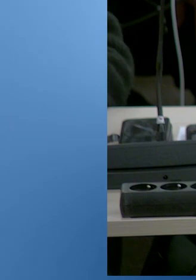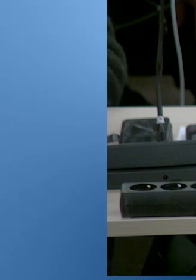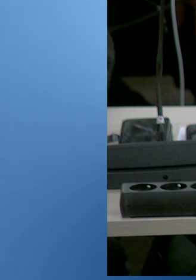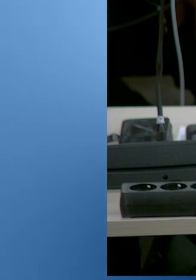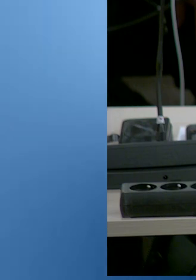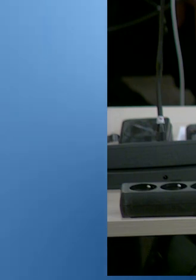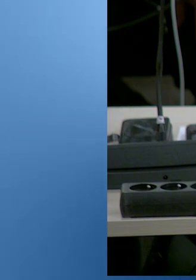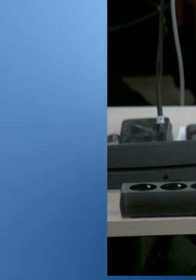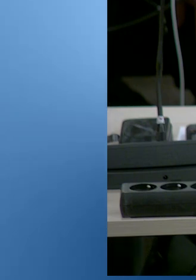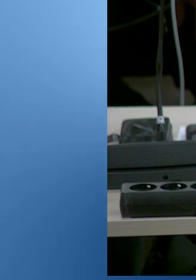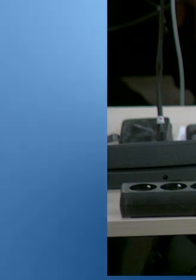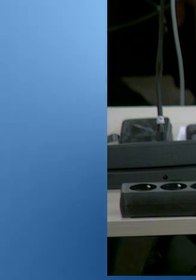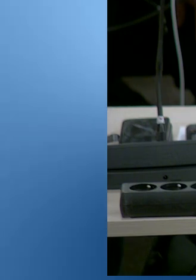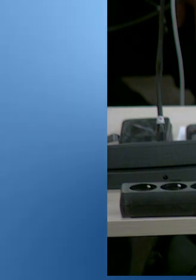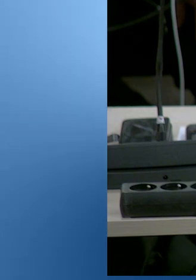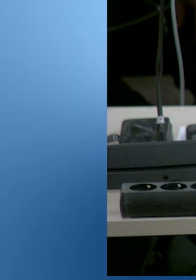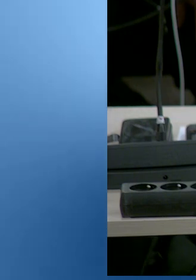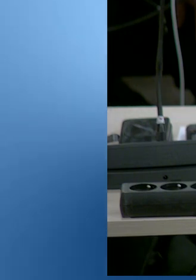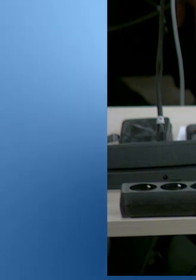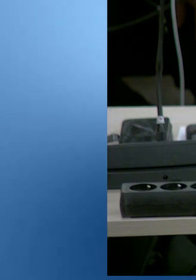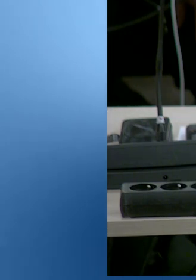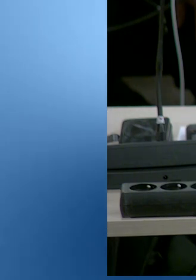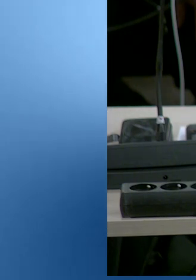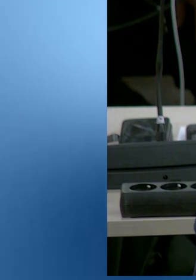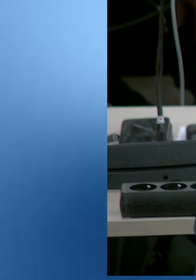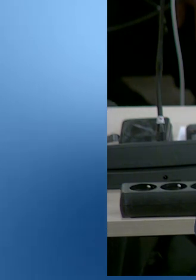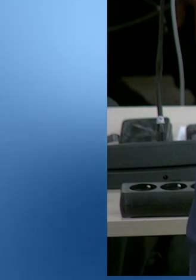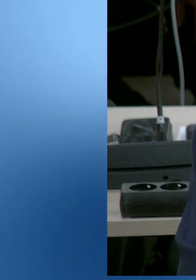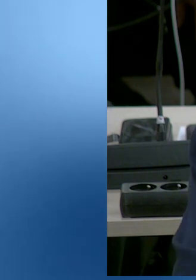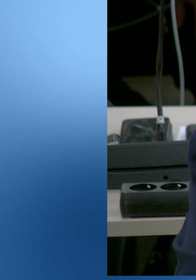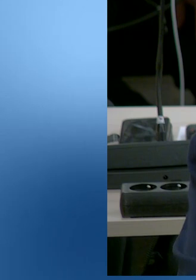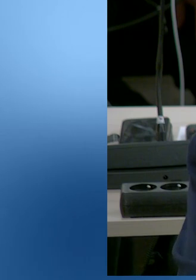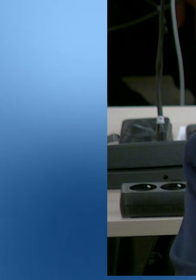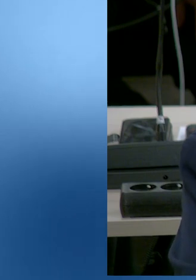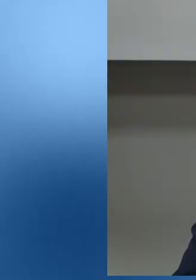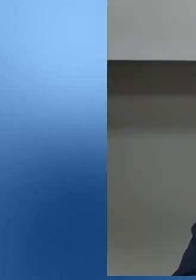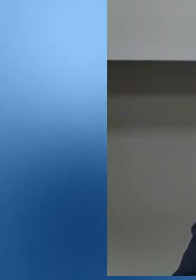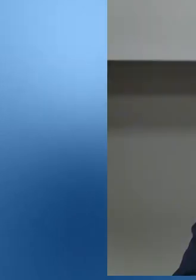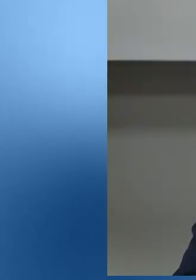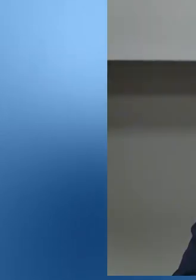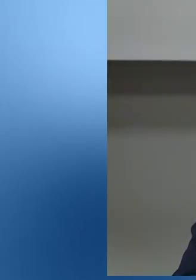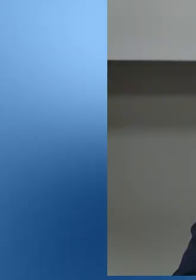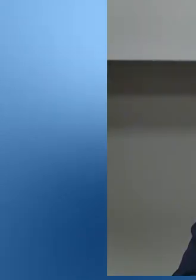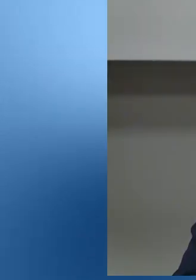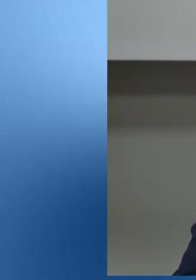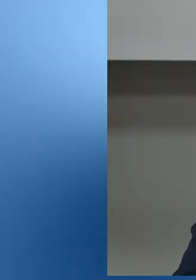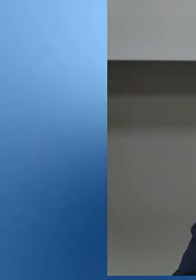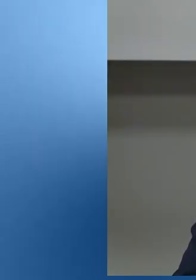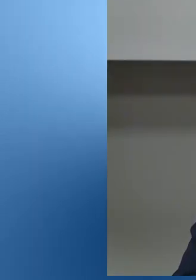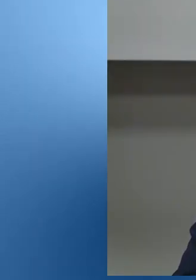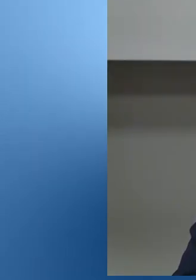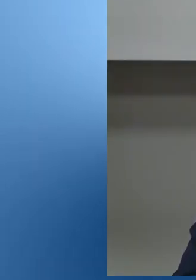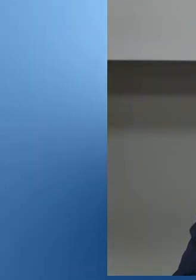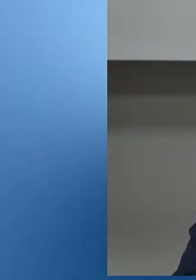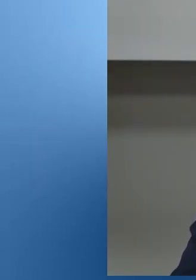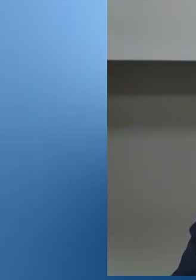% c'est pas rien quand même oui bon vous avez assez largement participé aux discussions dans le mandat